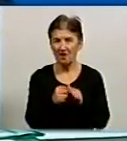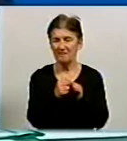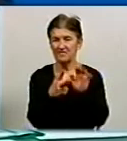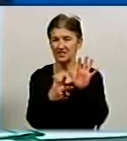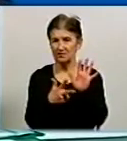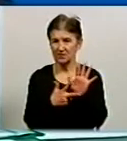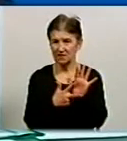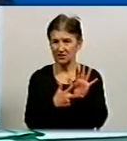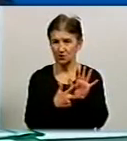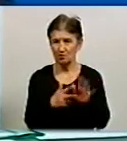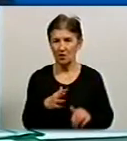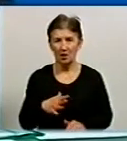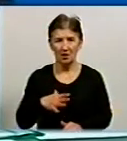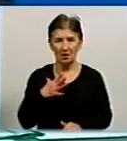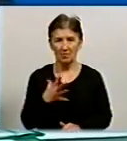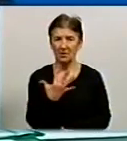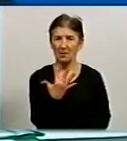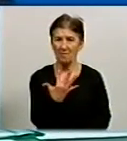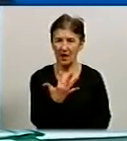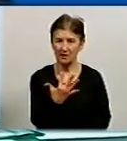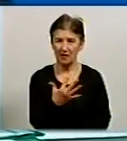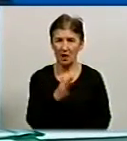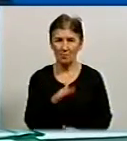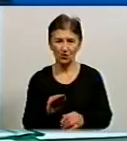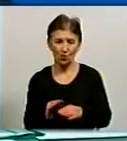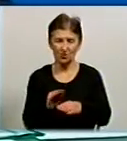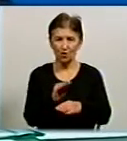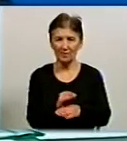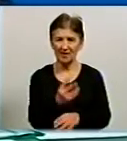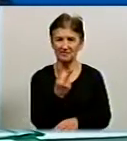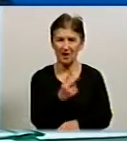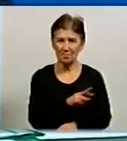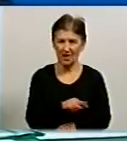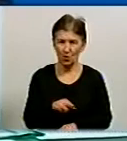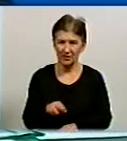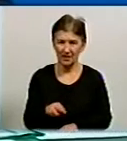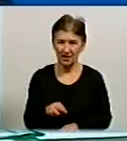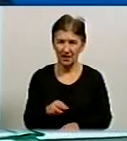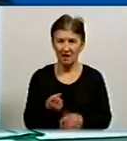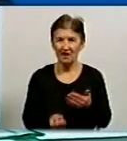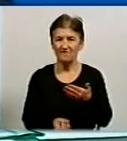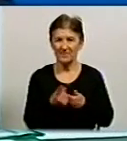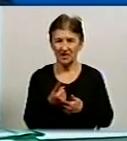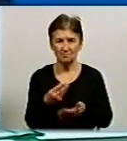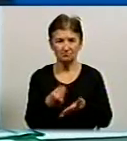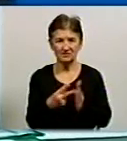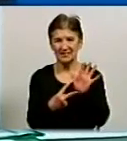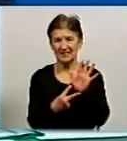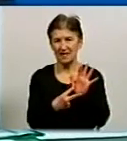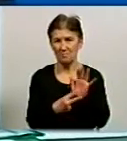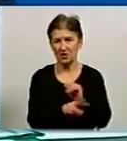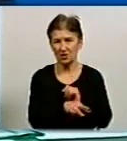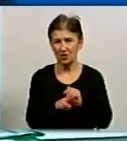2018-му був спочатку 5 мільйонів, потім додали ще 2 мільйони, і виявився бюджет 7 мільйонів